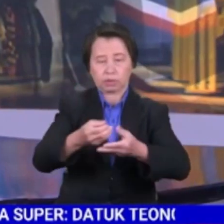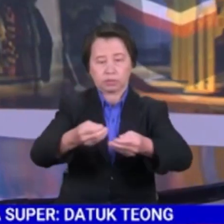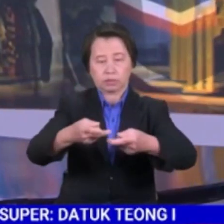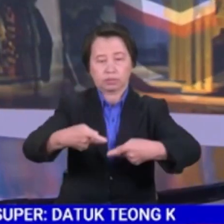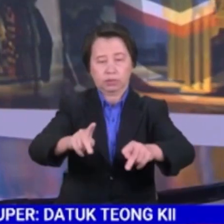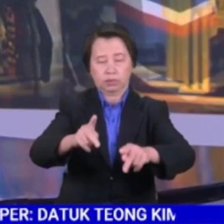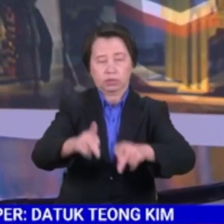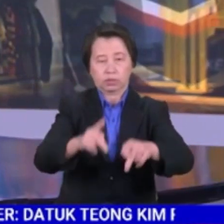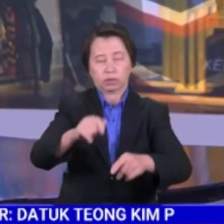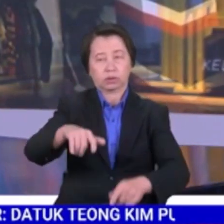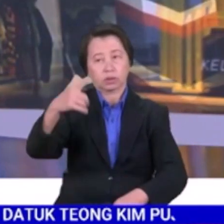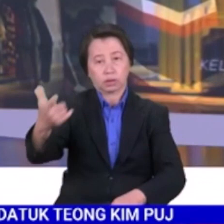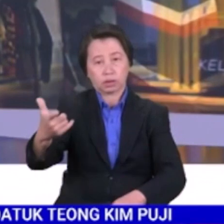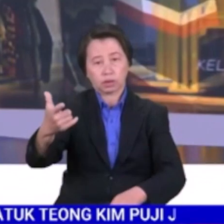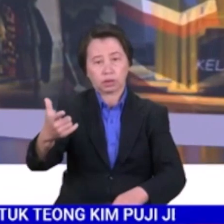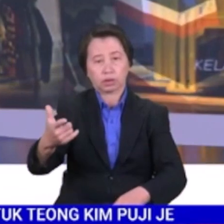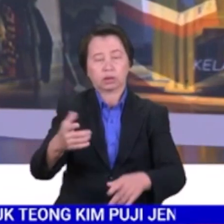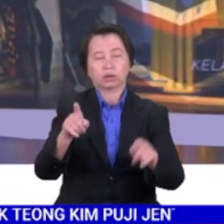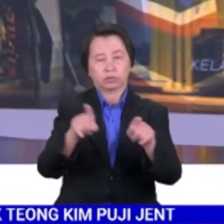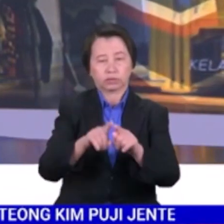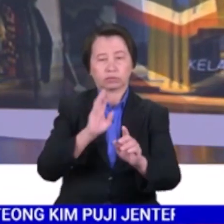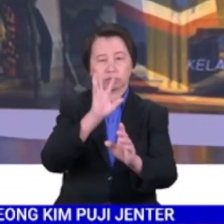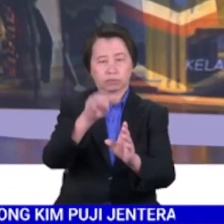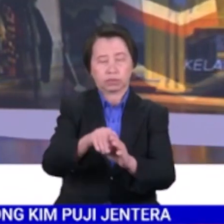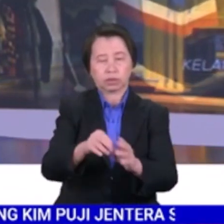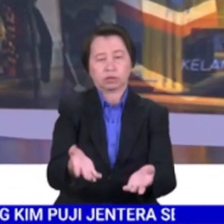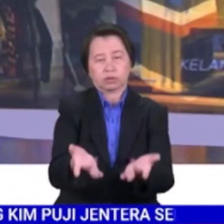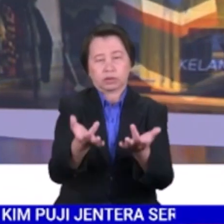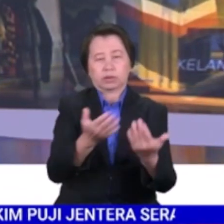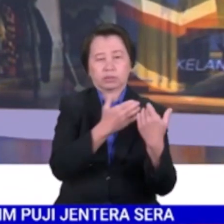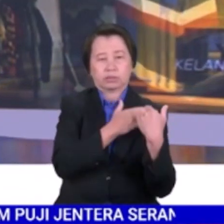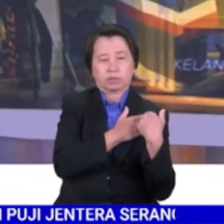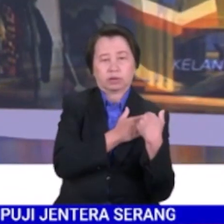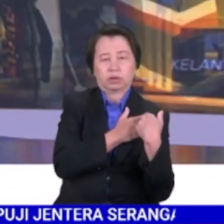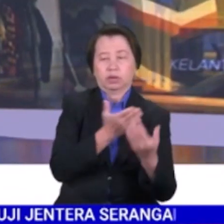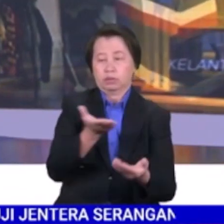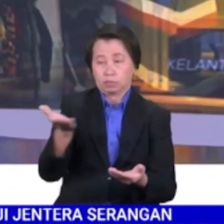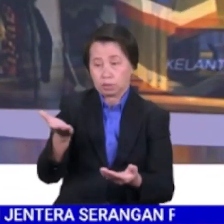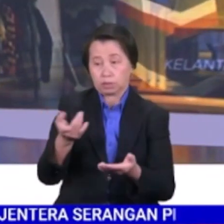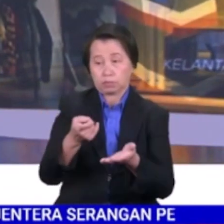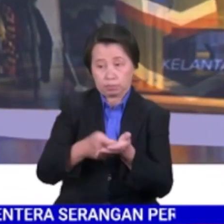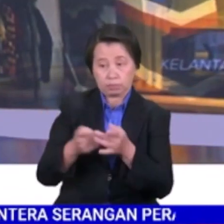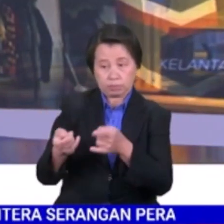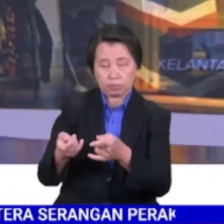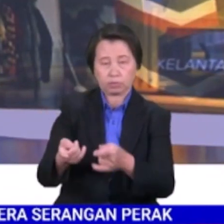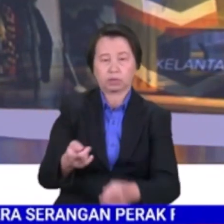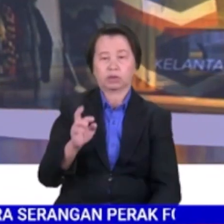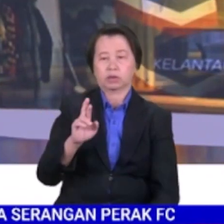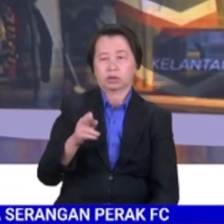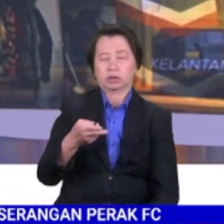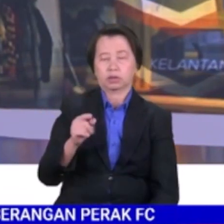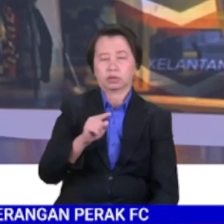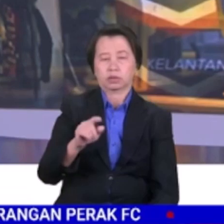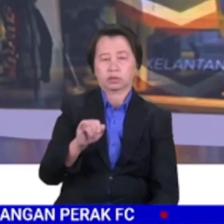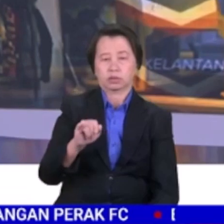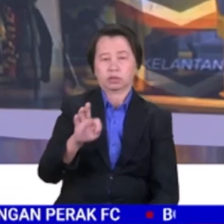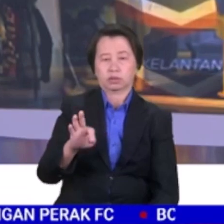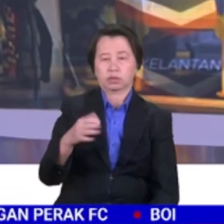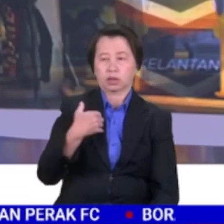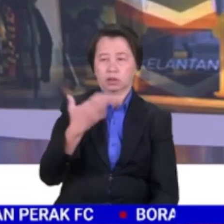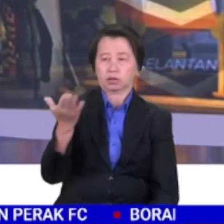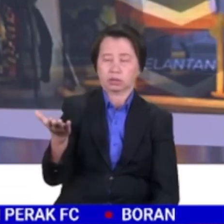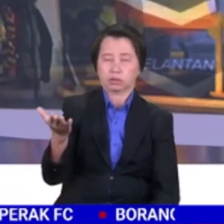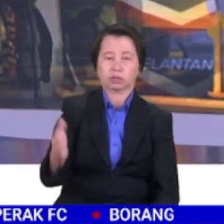memberi peluang kepada orang lain turut serta meringankan beban ditanggung oleh mereka yang memerlukan. Rozi Hanis Abdul Rahman ada